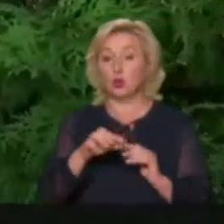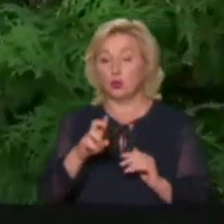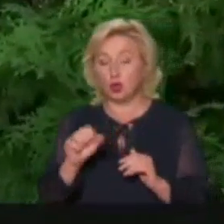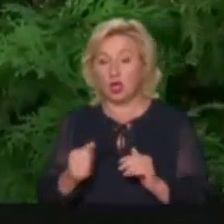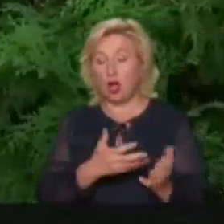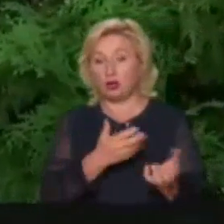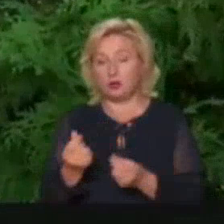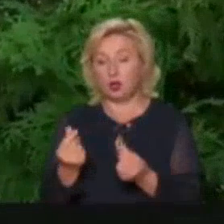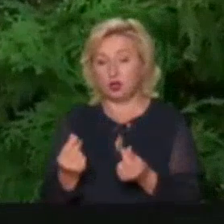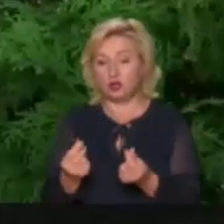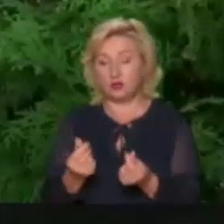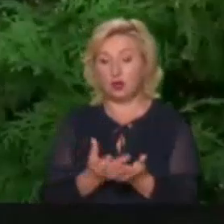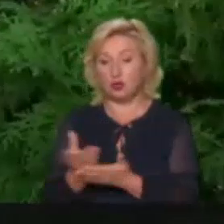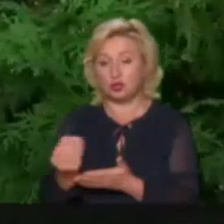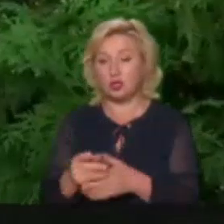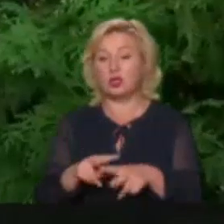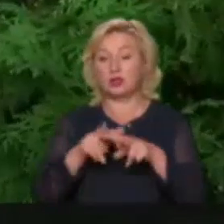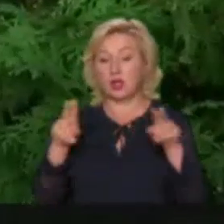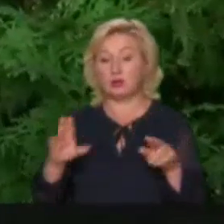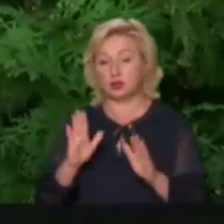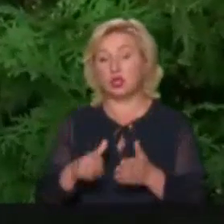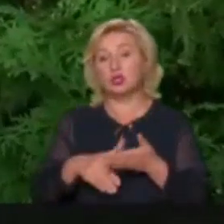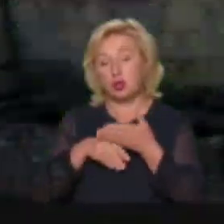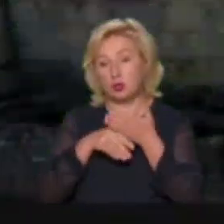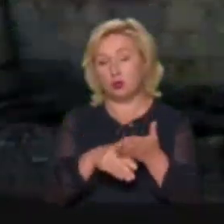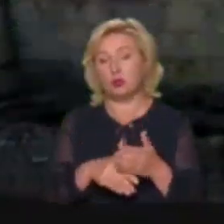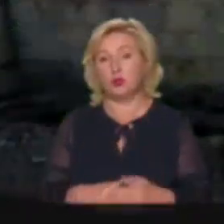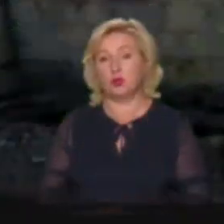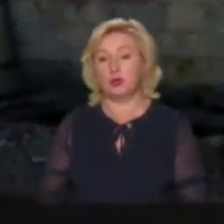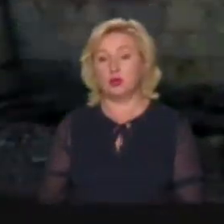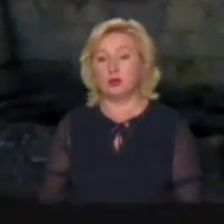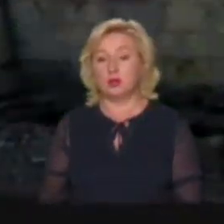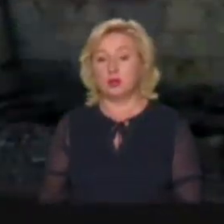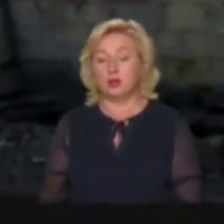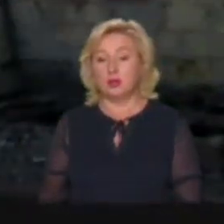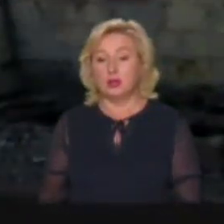грошові кошти. Це також буде невеличка допомога.